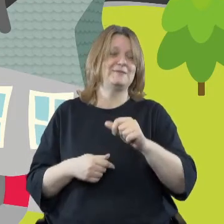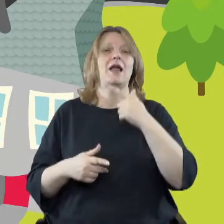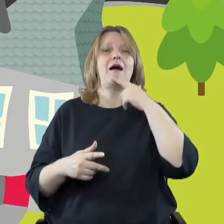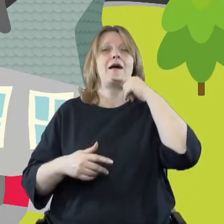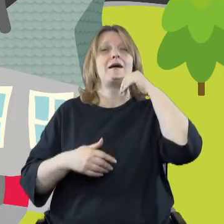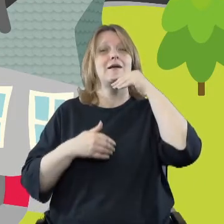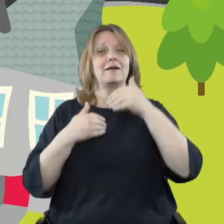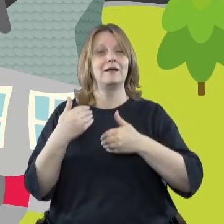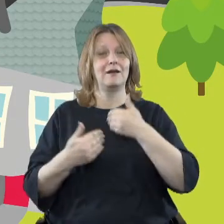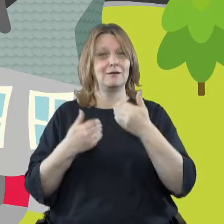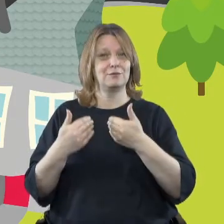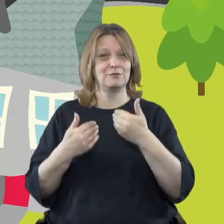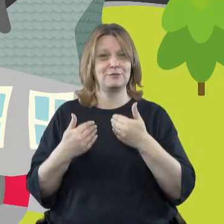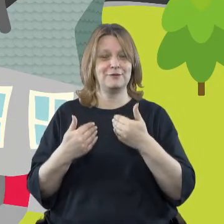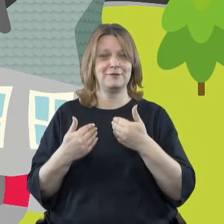wam